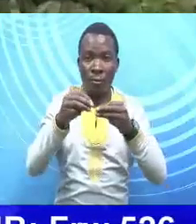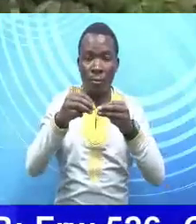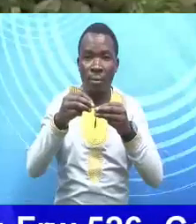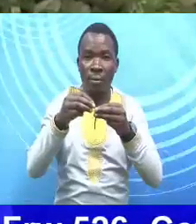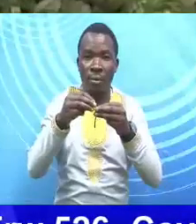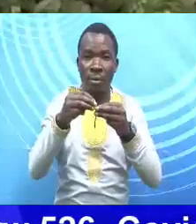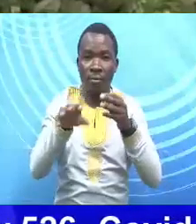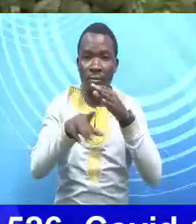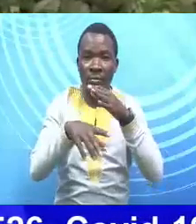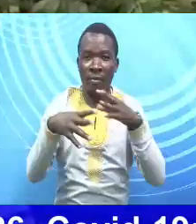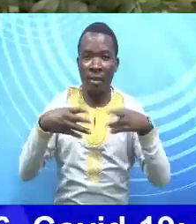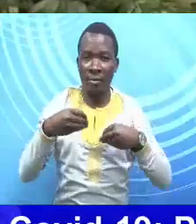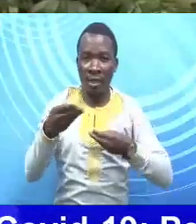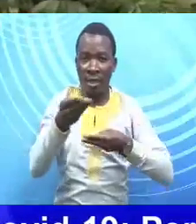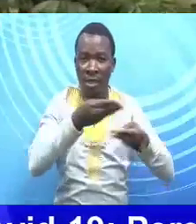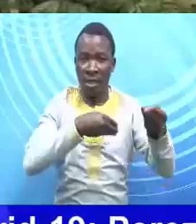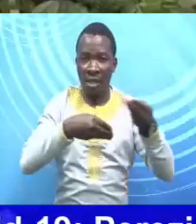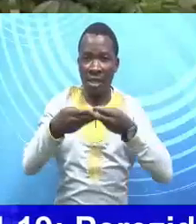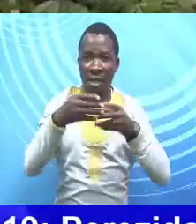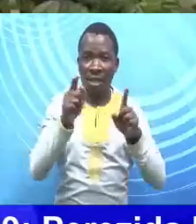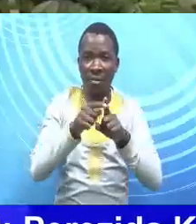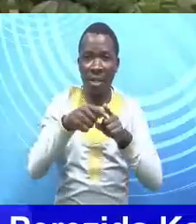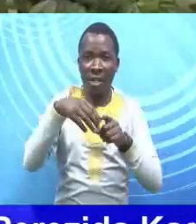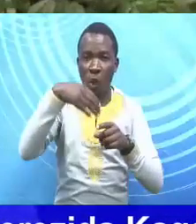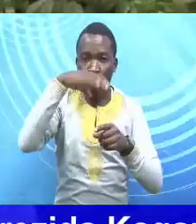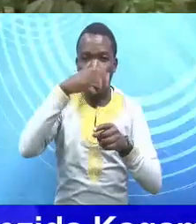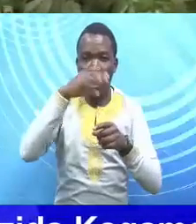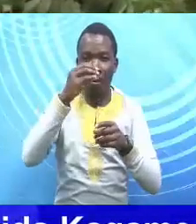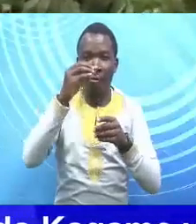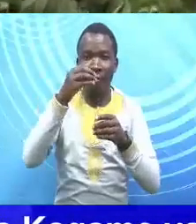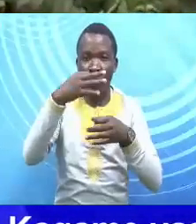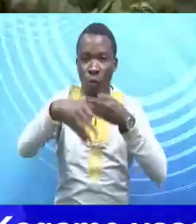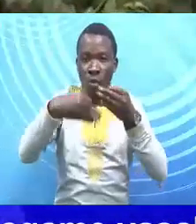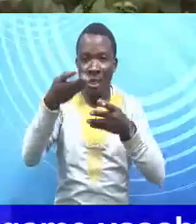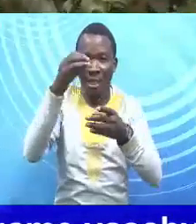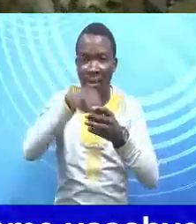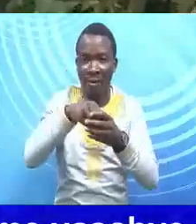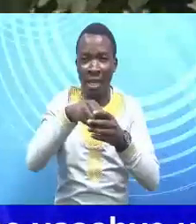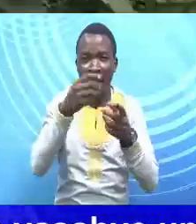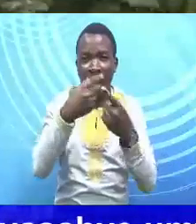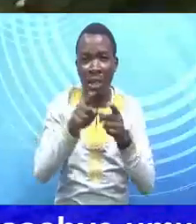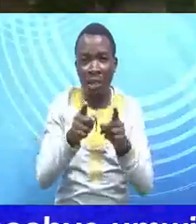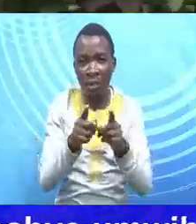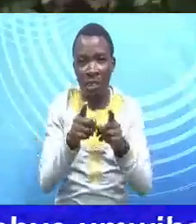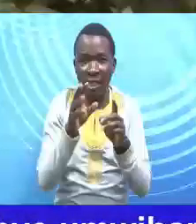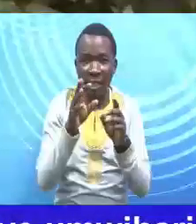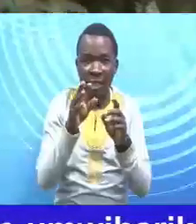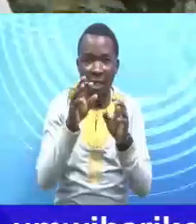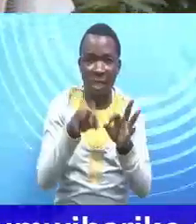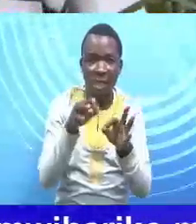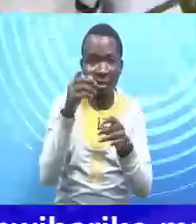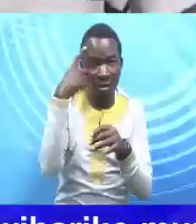gucuruzwa, haba harimo n'icyo kunywa gipfu n'icyo cyaburarirwa kikaba kirimo. Ariko icyo tukeme ito tuzi cyangwa